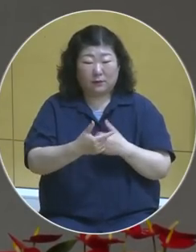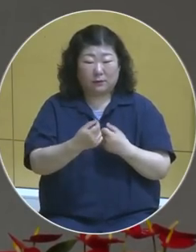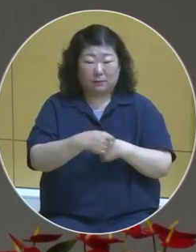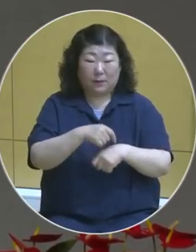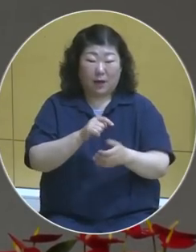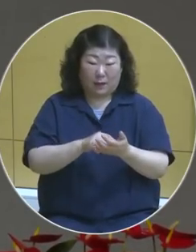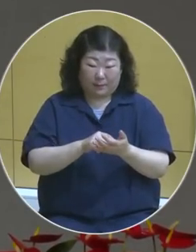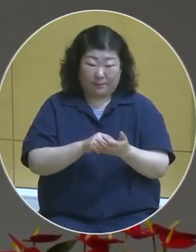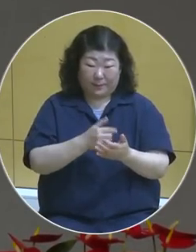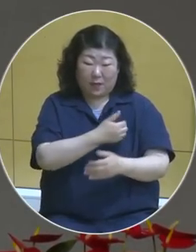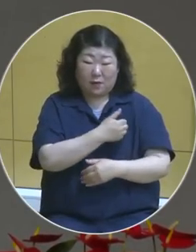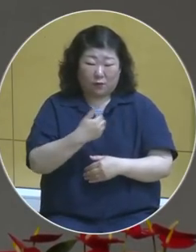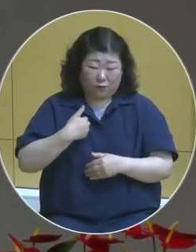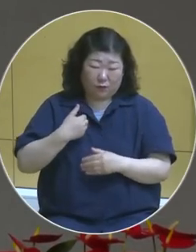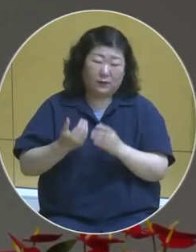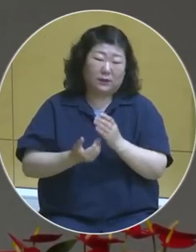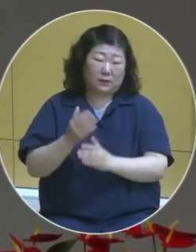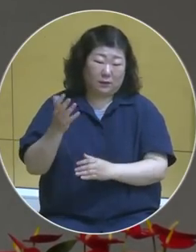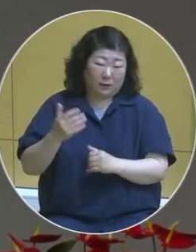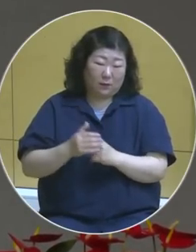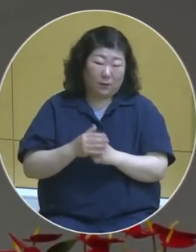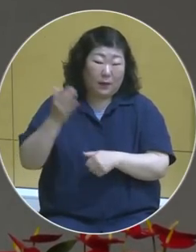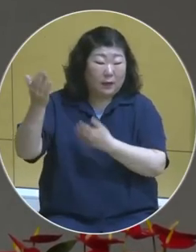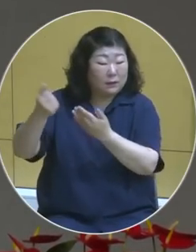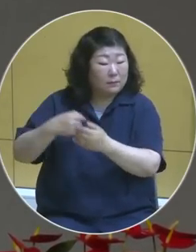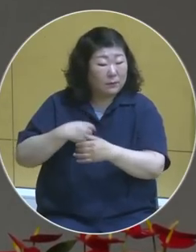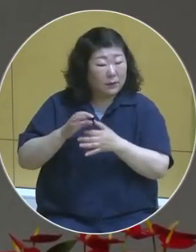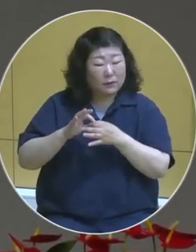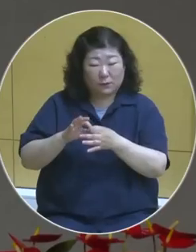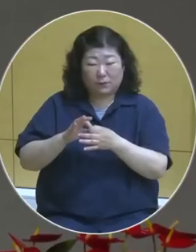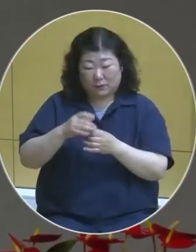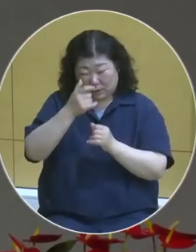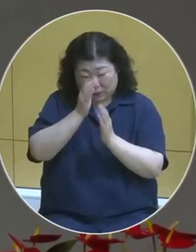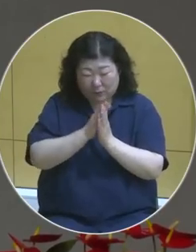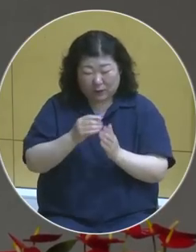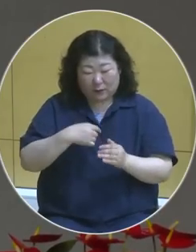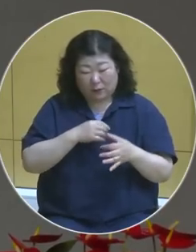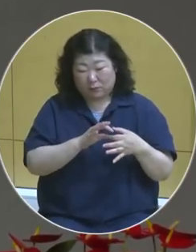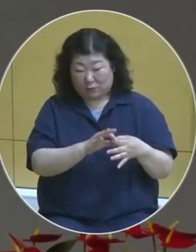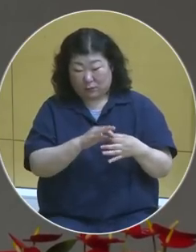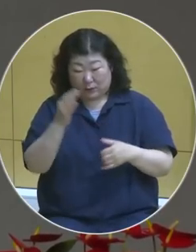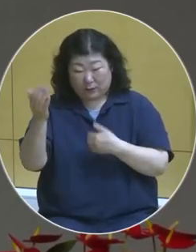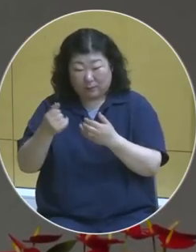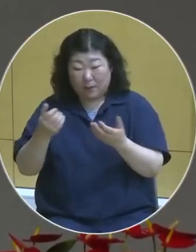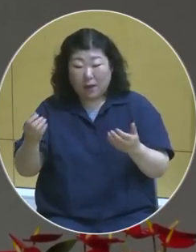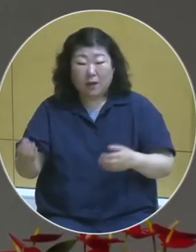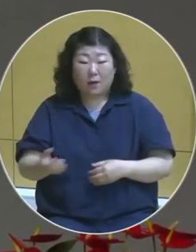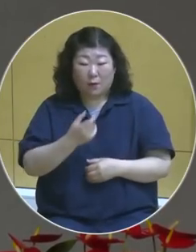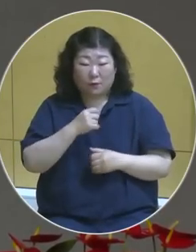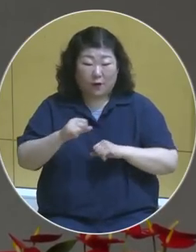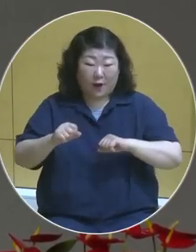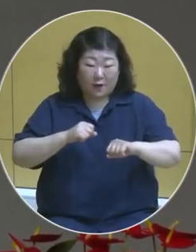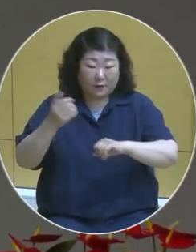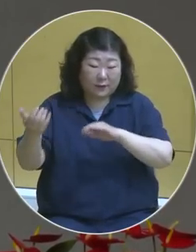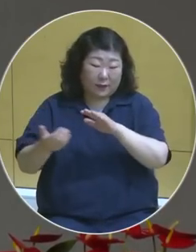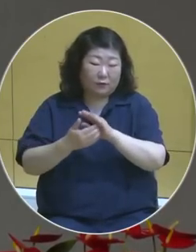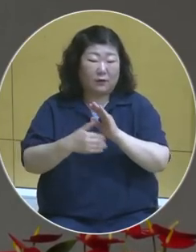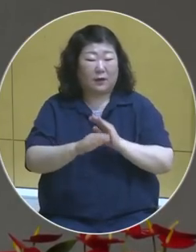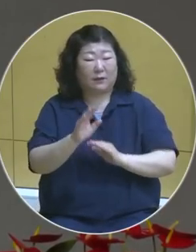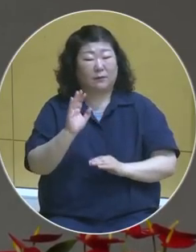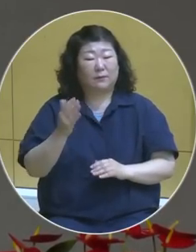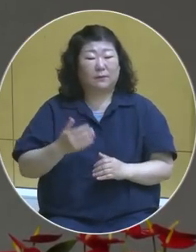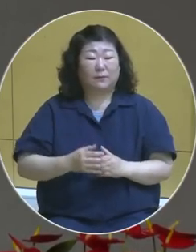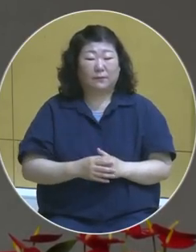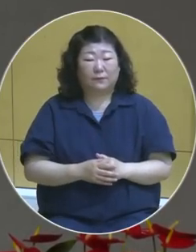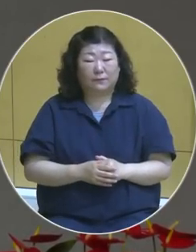있는 여유로 만들어가면서 하나님은 나를 통해서, 기도하는 나를 통해서 하나님의 거룩한 역사를 이루어가는 것을 보게